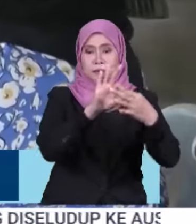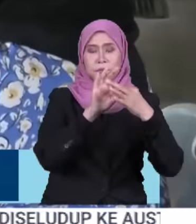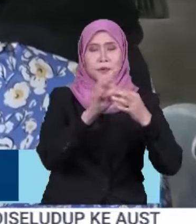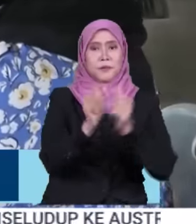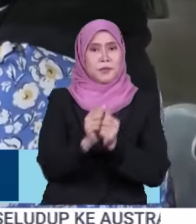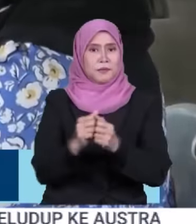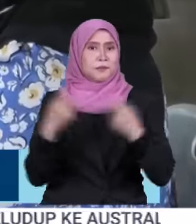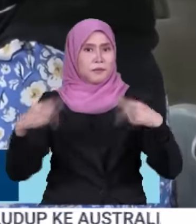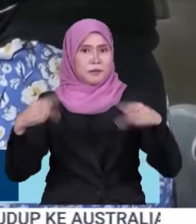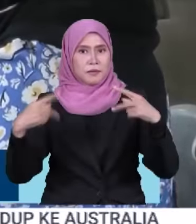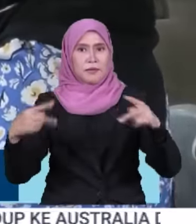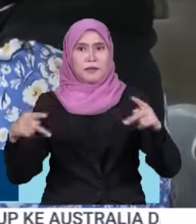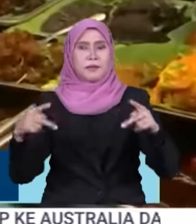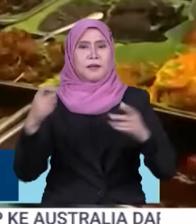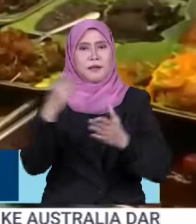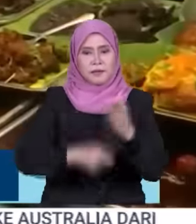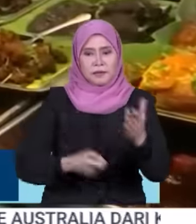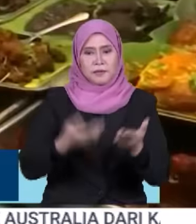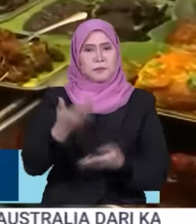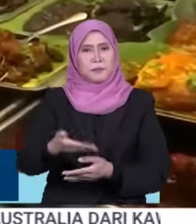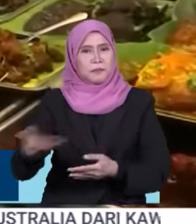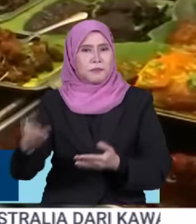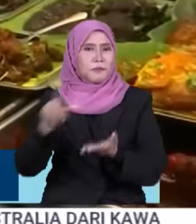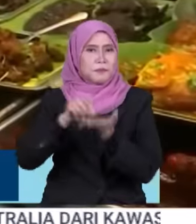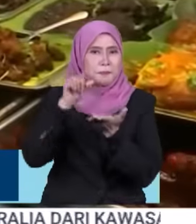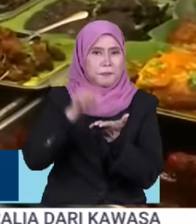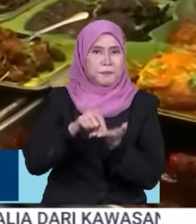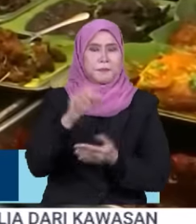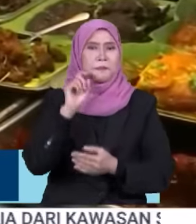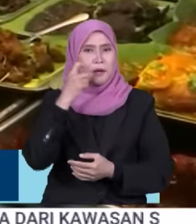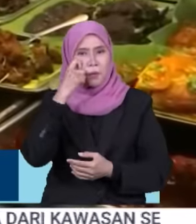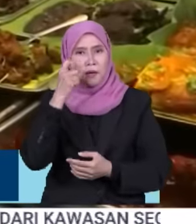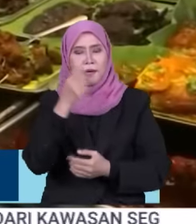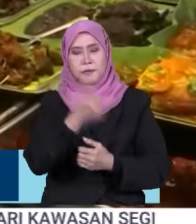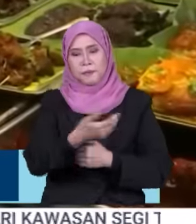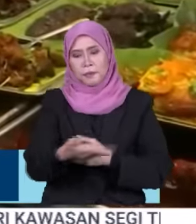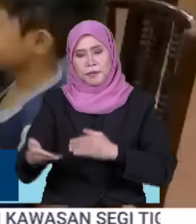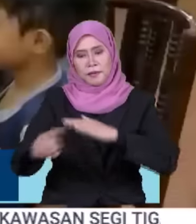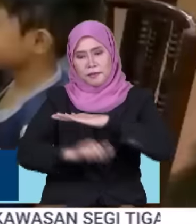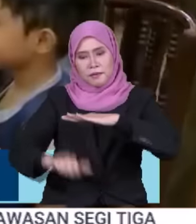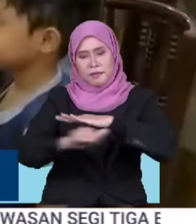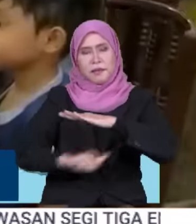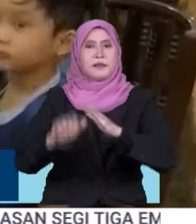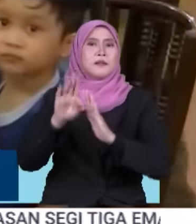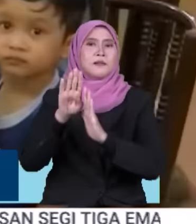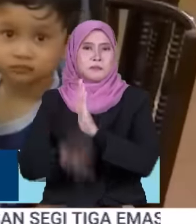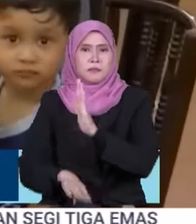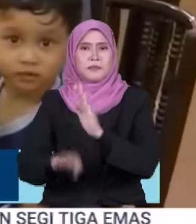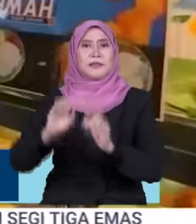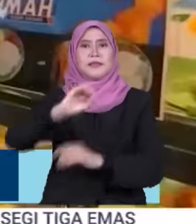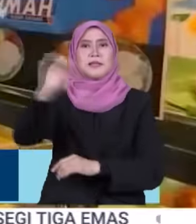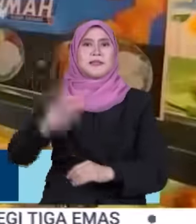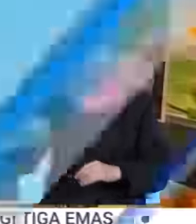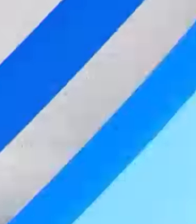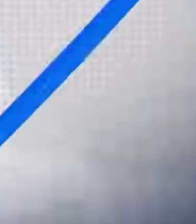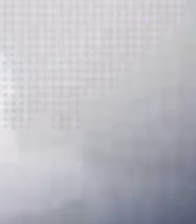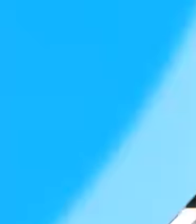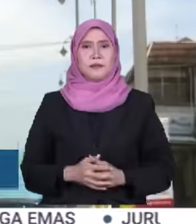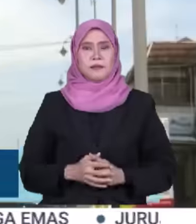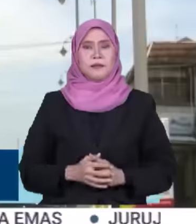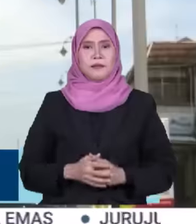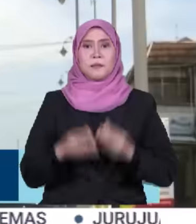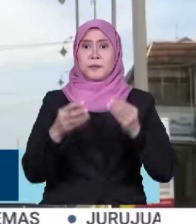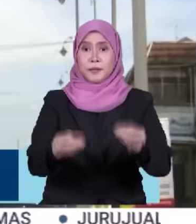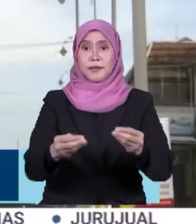pasaraya terpilih, ia menawarkan harga barangan mentah seperti ayam, bawang, barang asas makanan pada kadar diskaun khas.